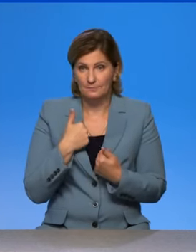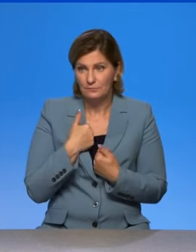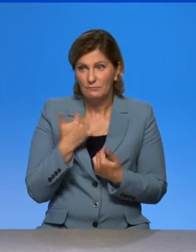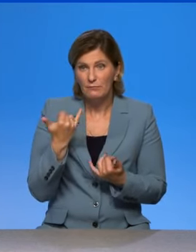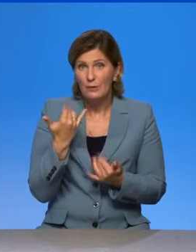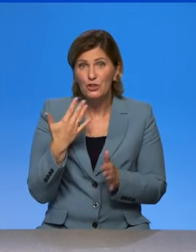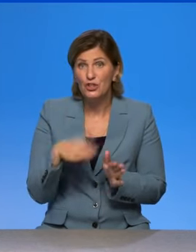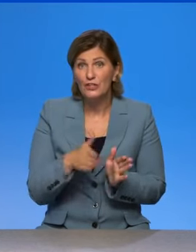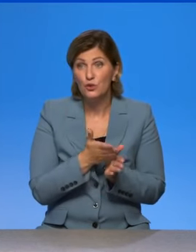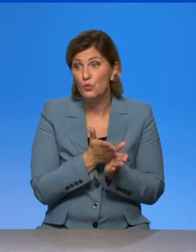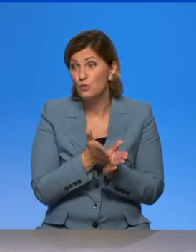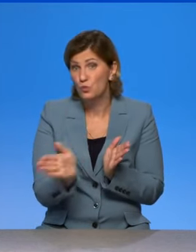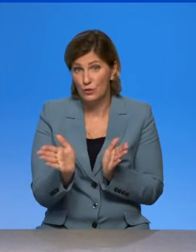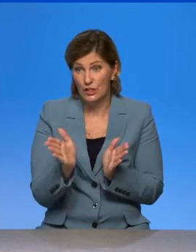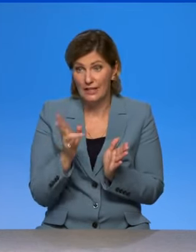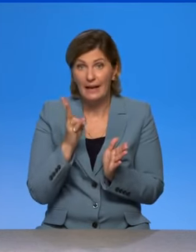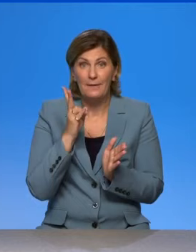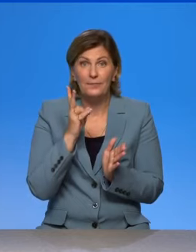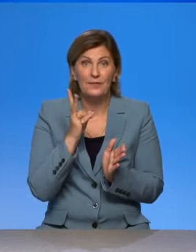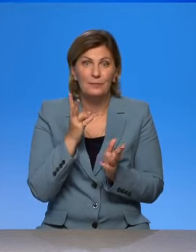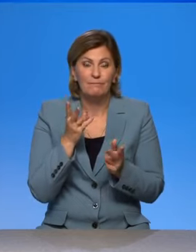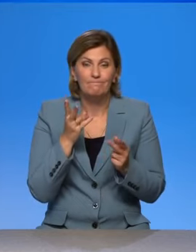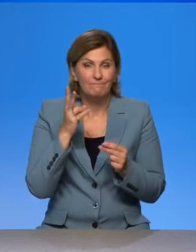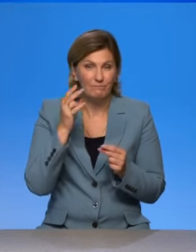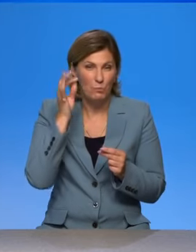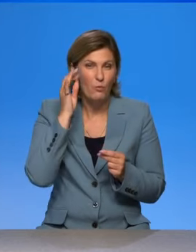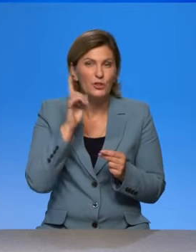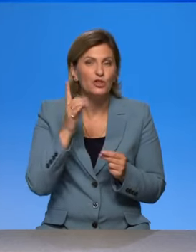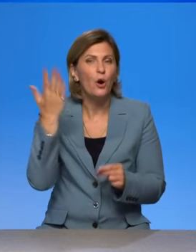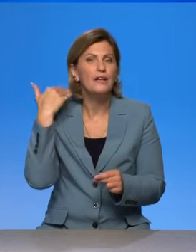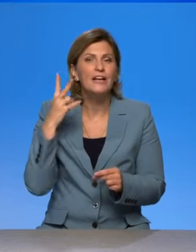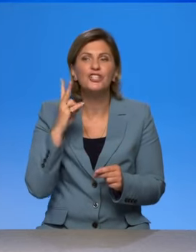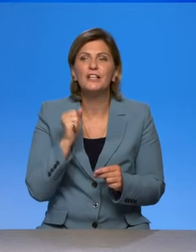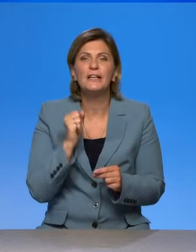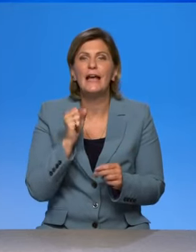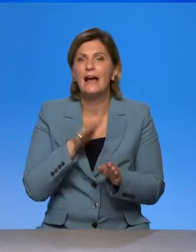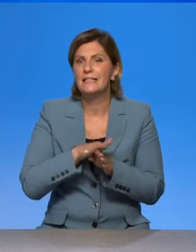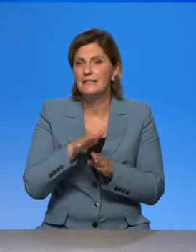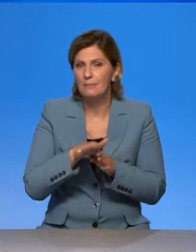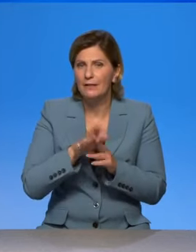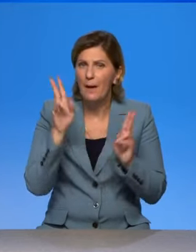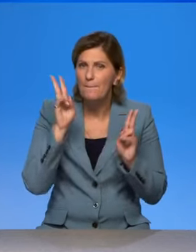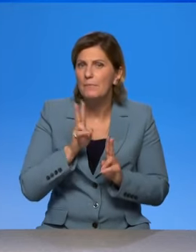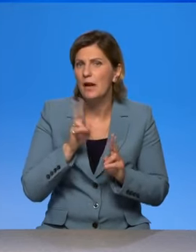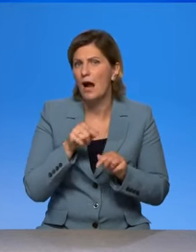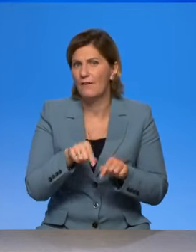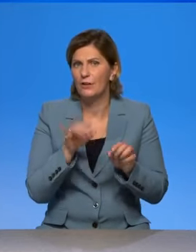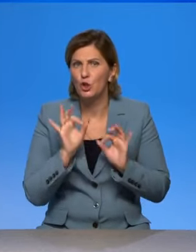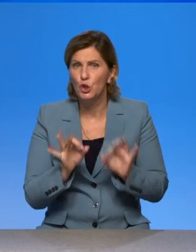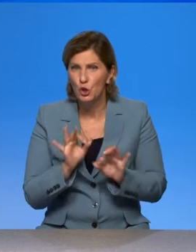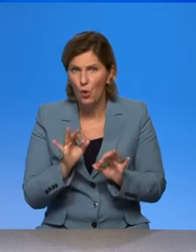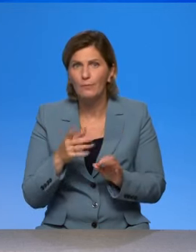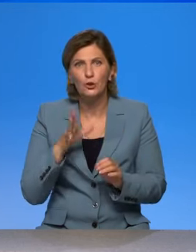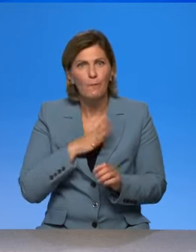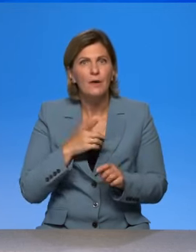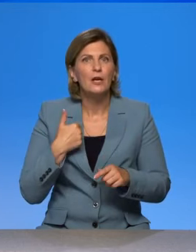за несоблюдение этих норм и правил, да, помните, что в те времена были очень серьезные наказания, опять-таки, да, санкции,